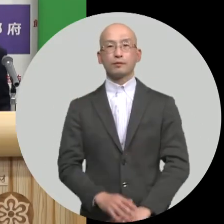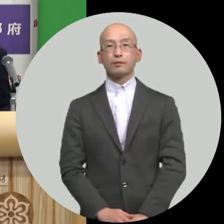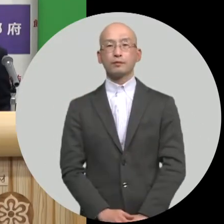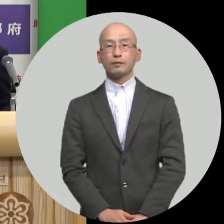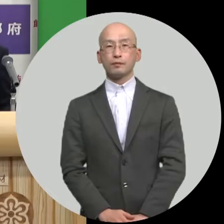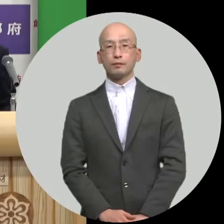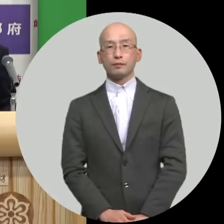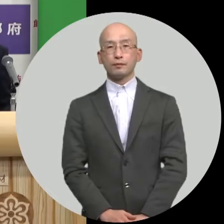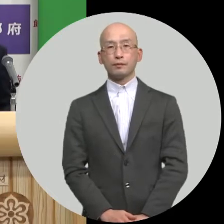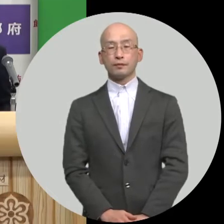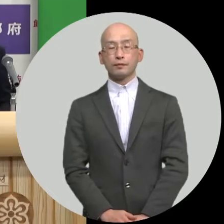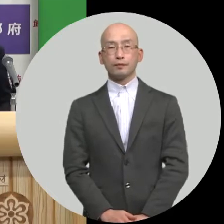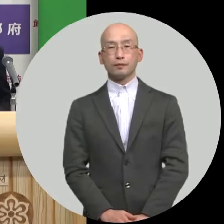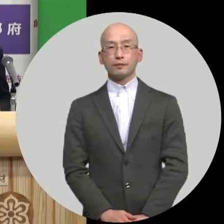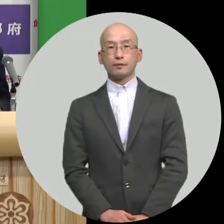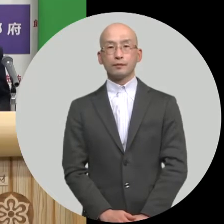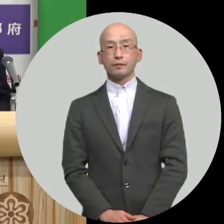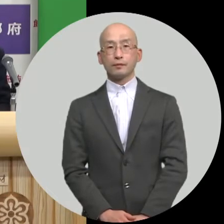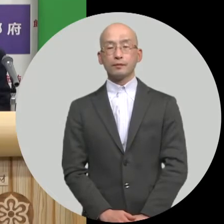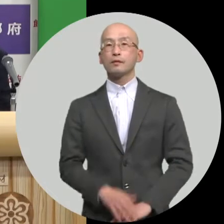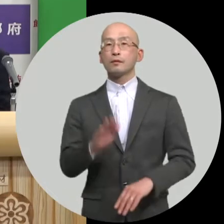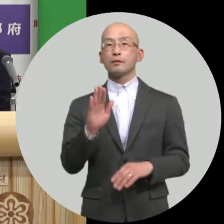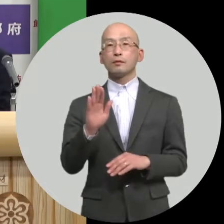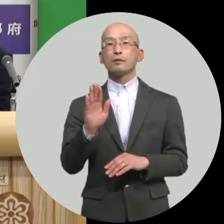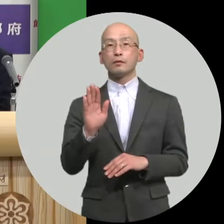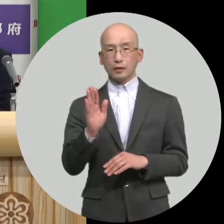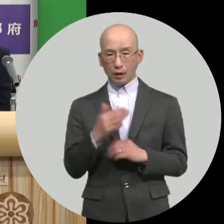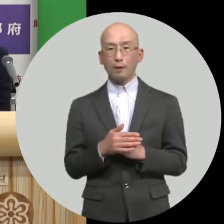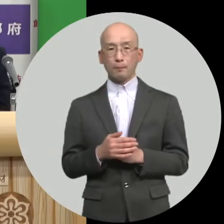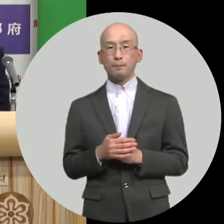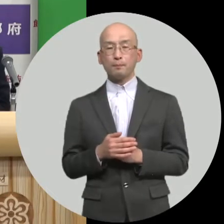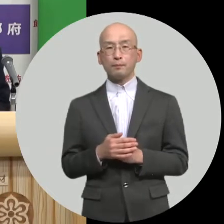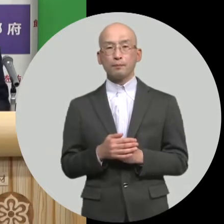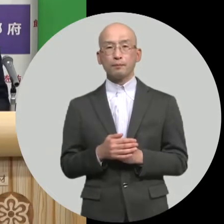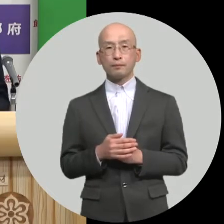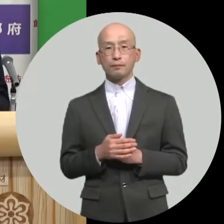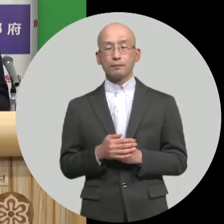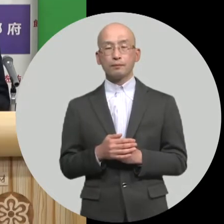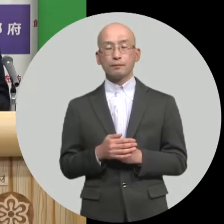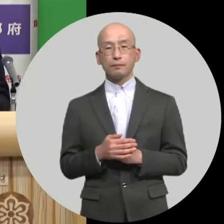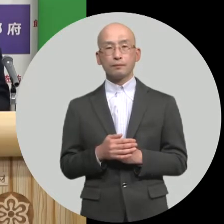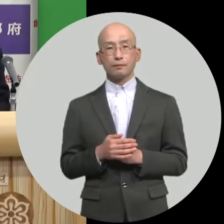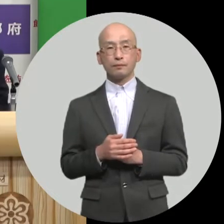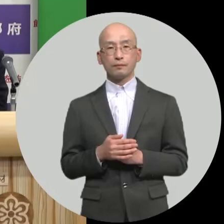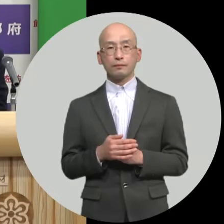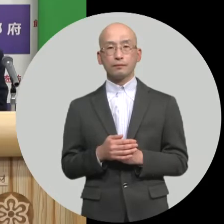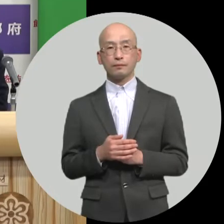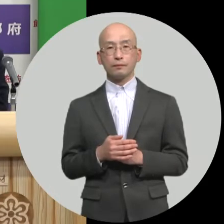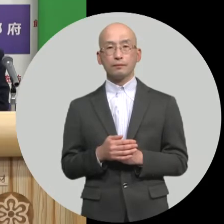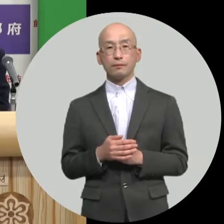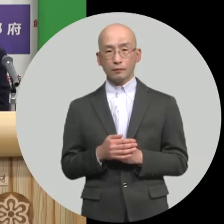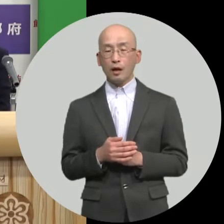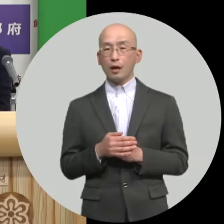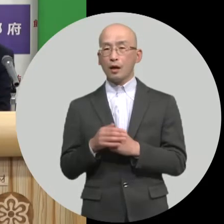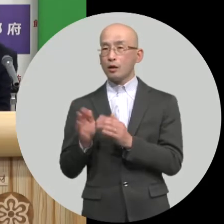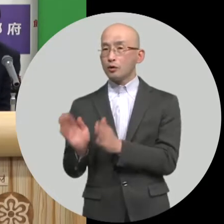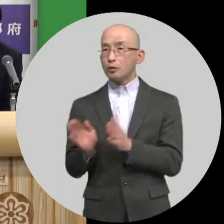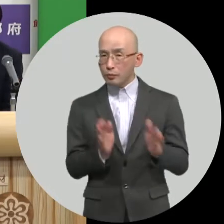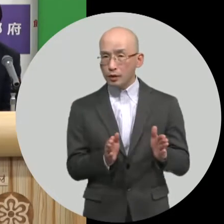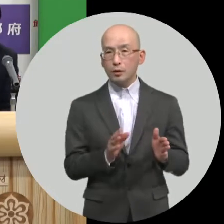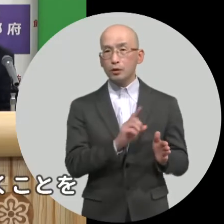に思っております。まあ、ただちょっとこれいずれ質問出ると思うんで最初に言っておきますけれども、準備とかですね、いろいろございます